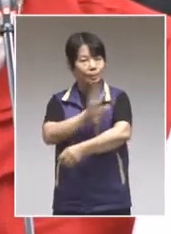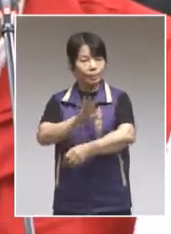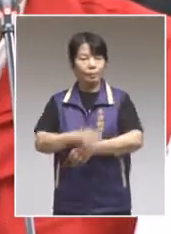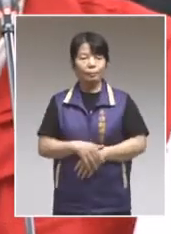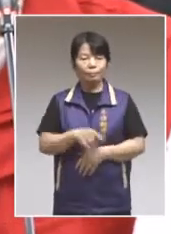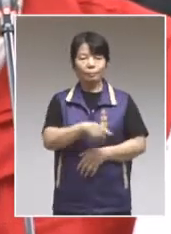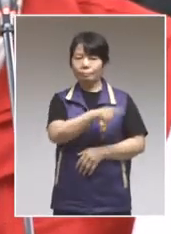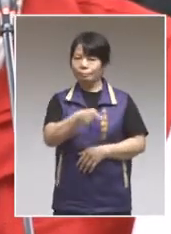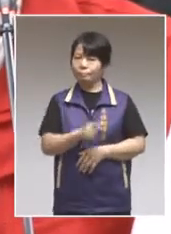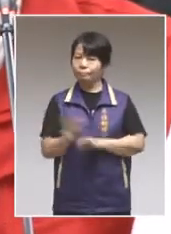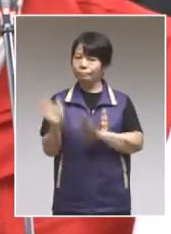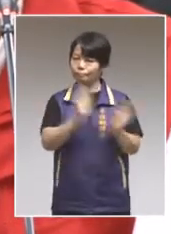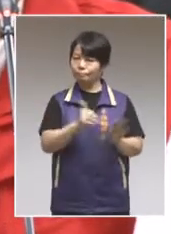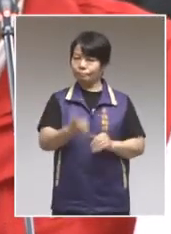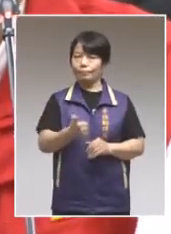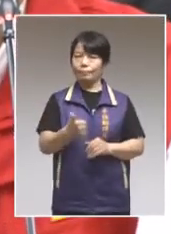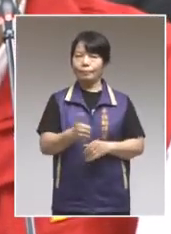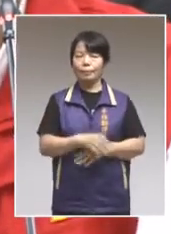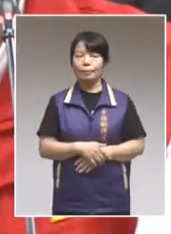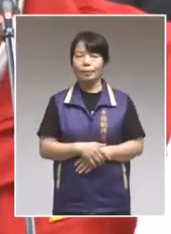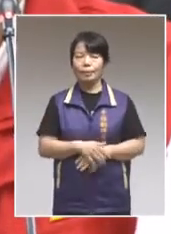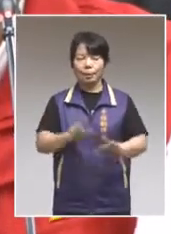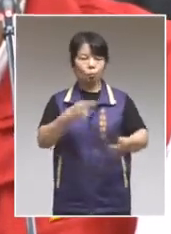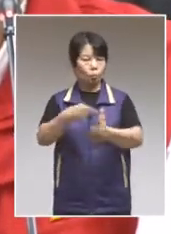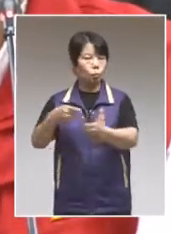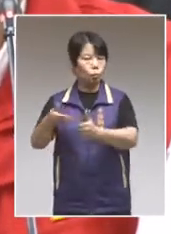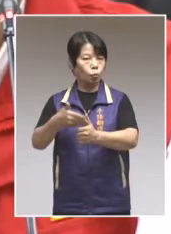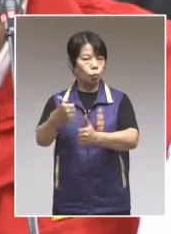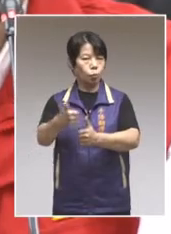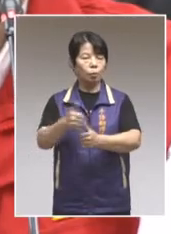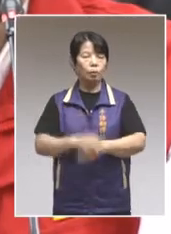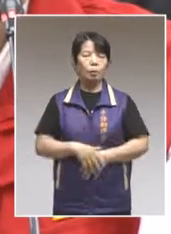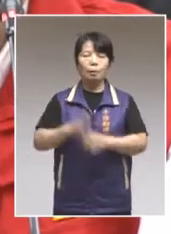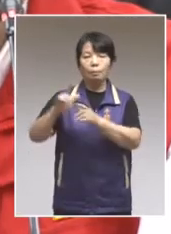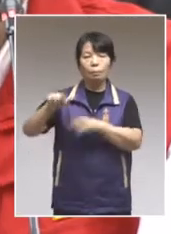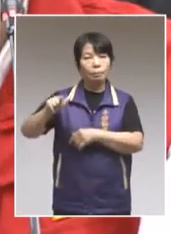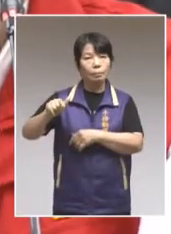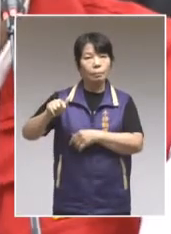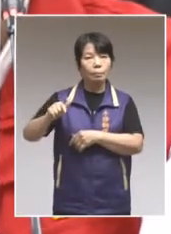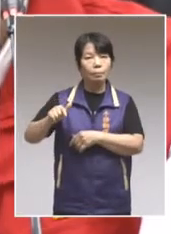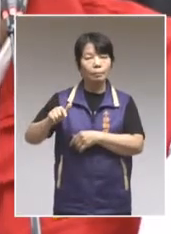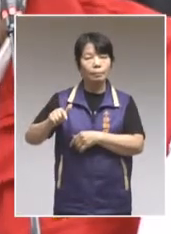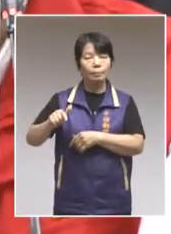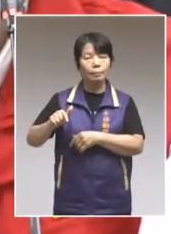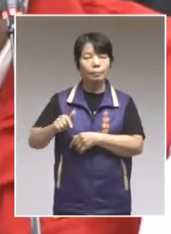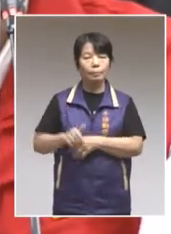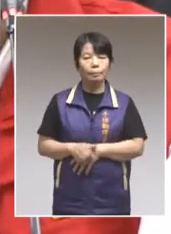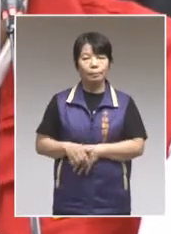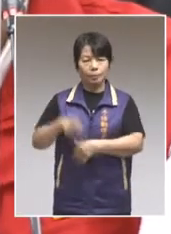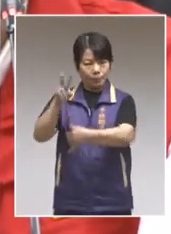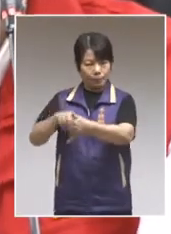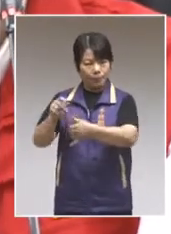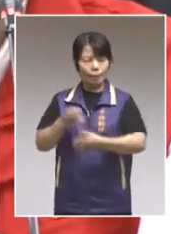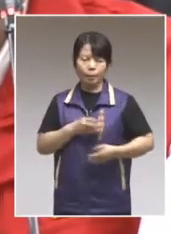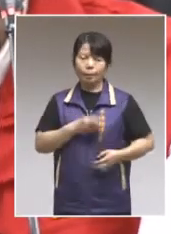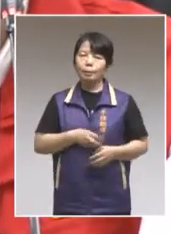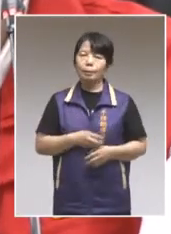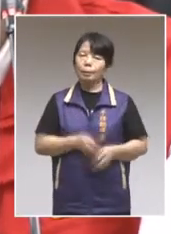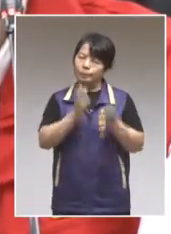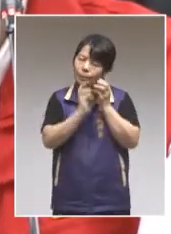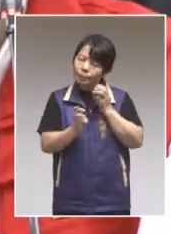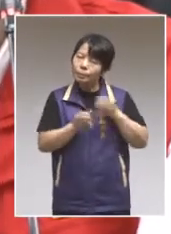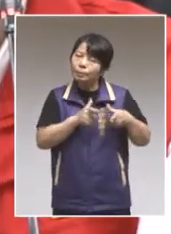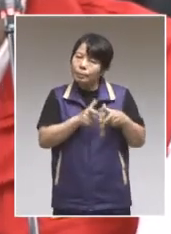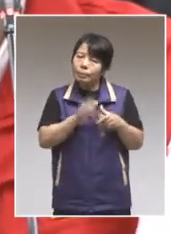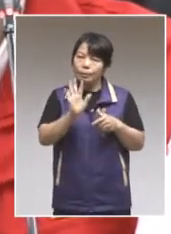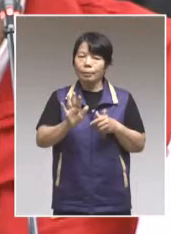非常好的一个这个教育所以老师你看得出来他也非常的细心那跟